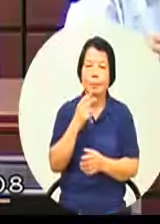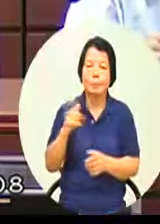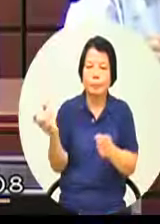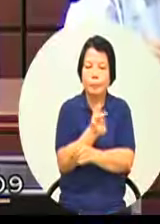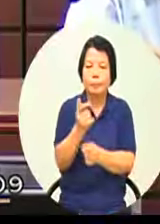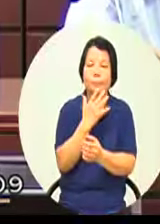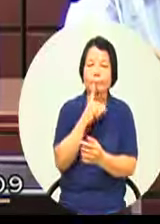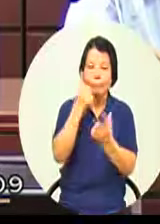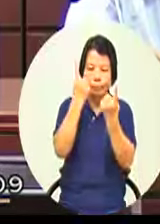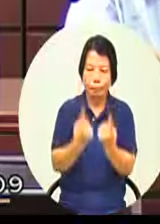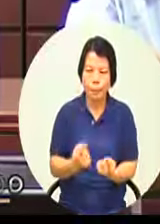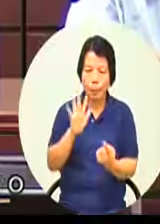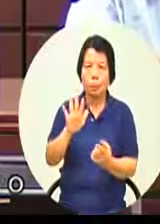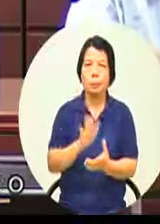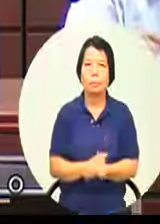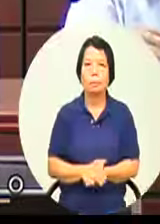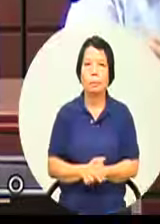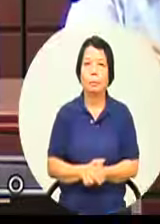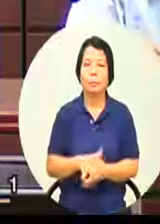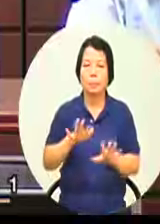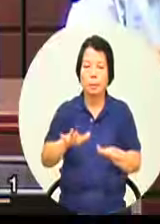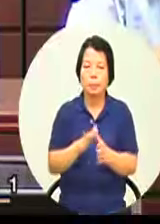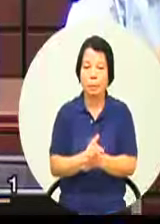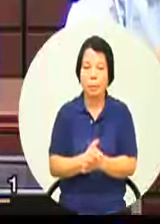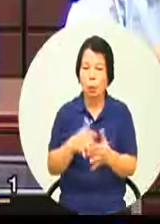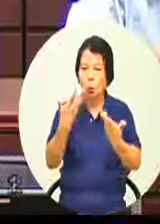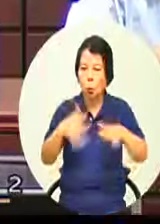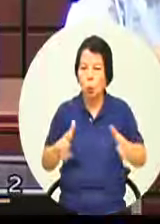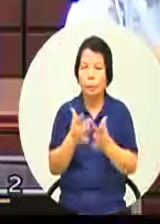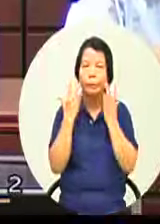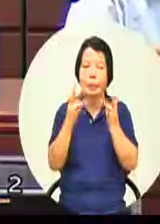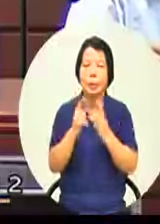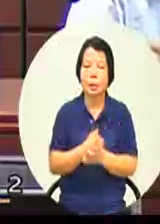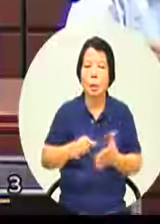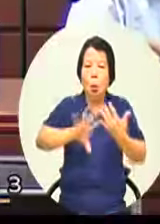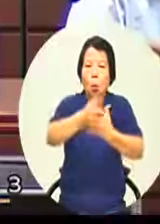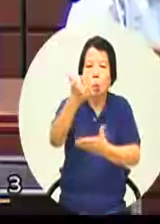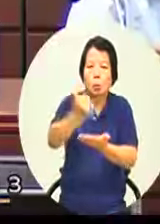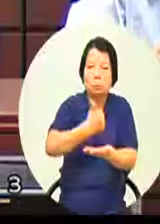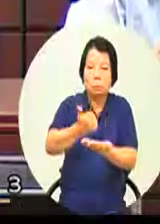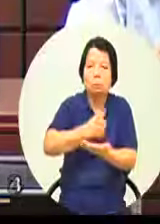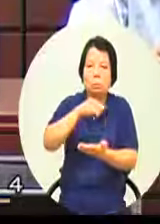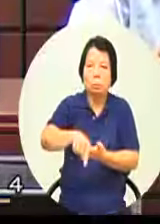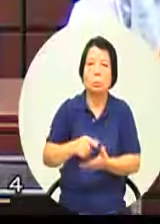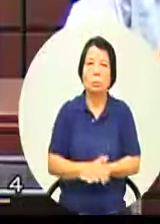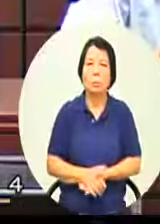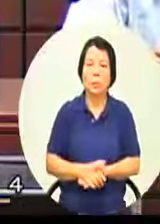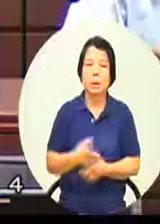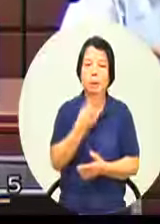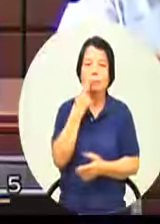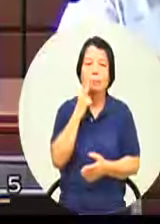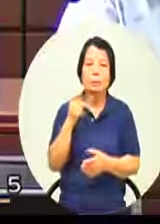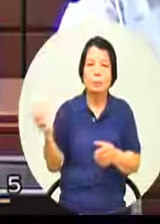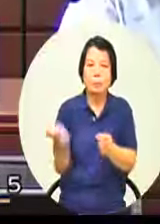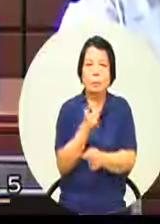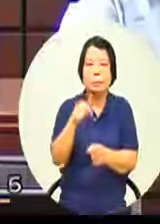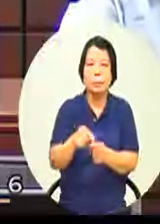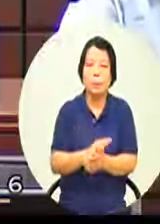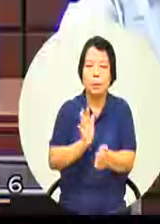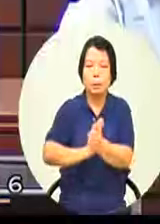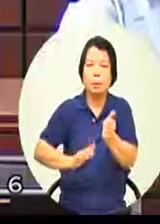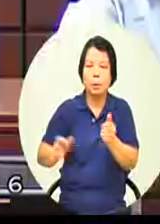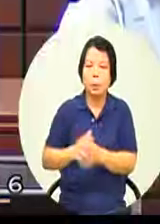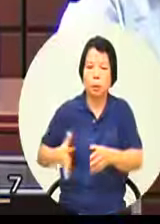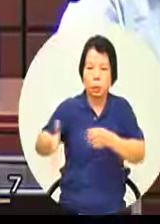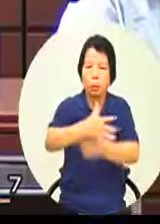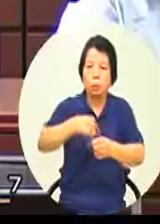的。是下降，因为迄阵的时候有加一个菜，是为外地采收的。但是梅子台风来的时候，变作造成全国